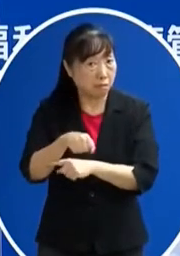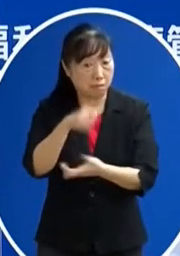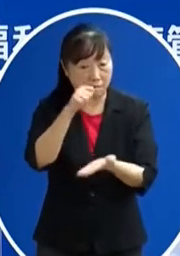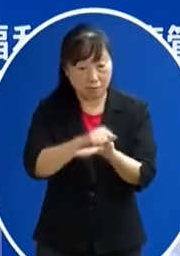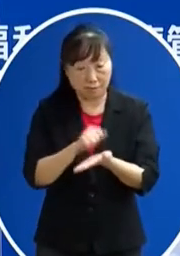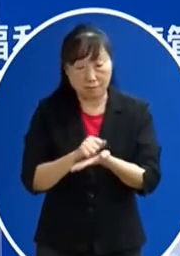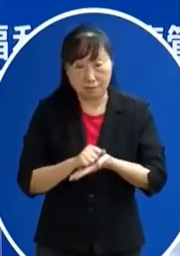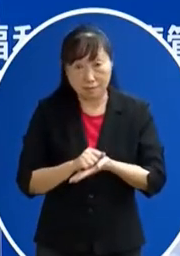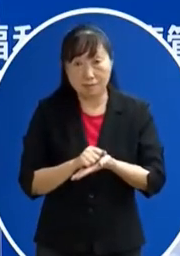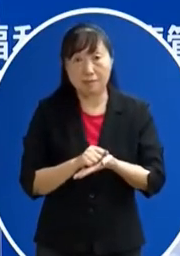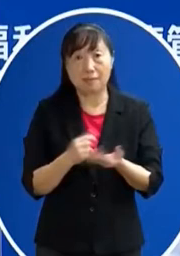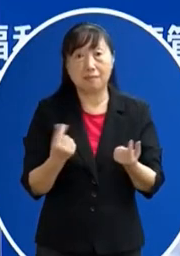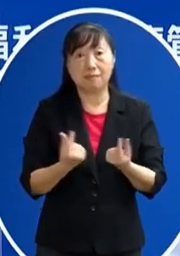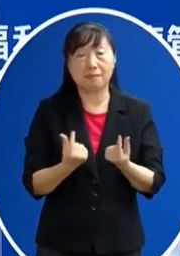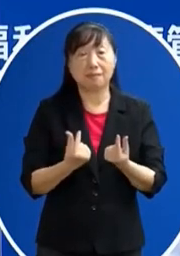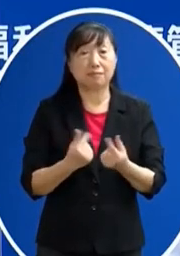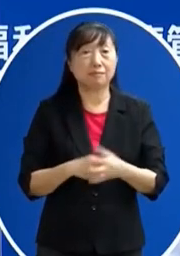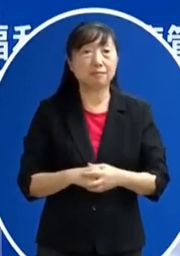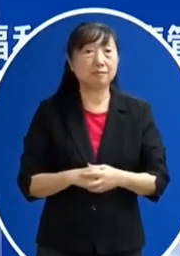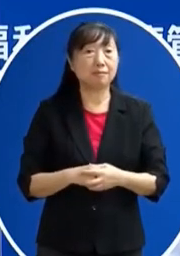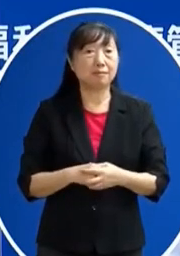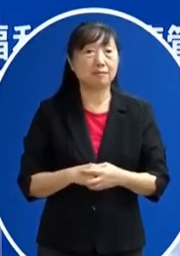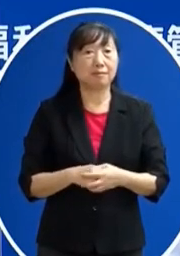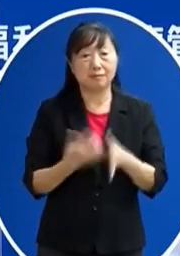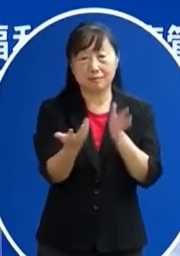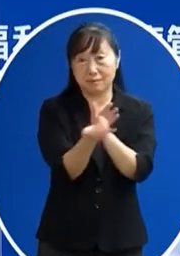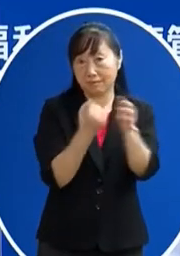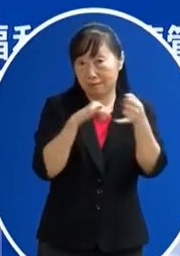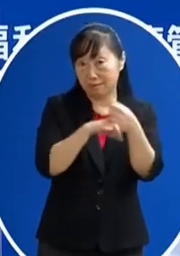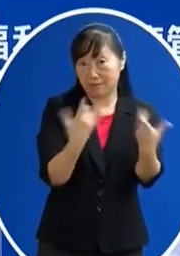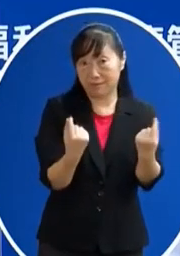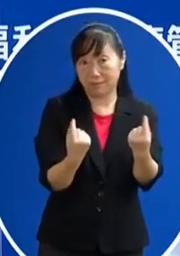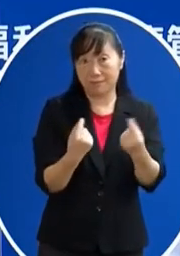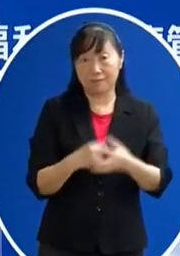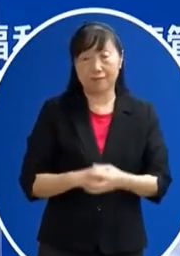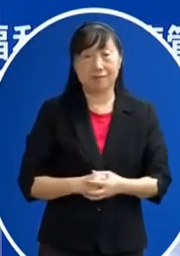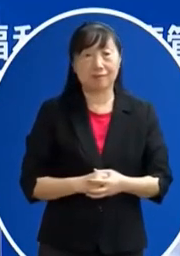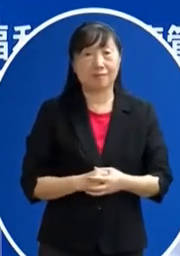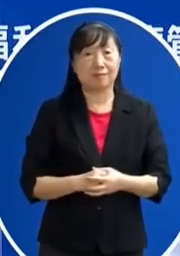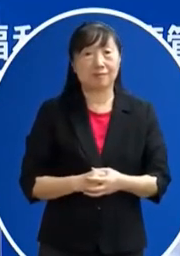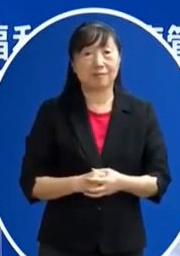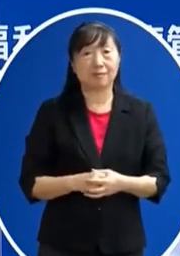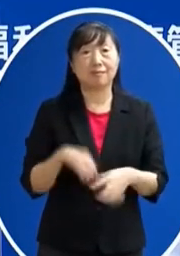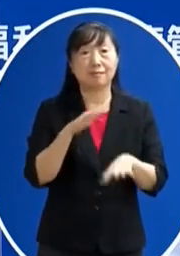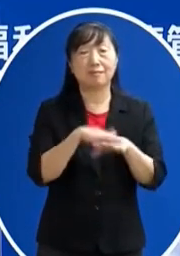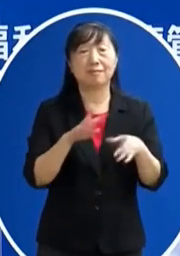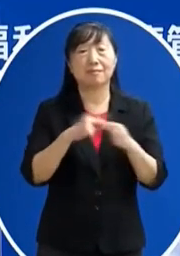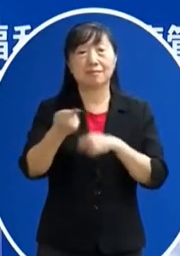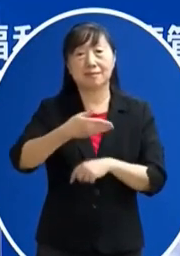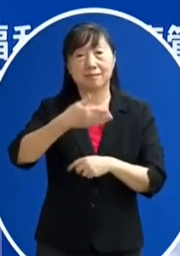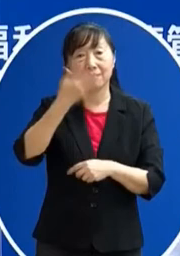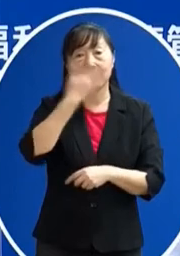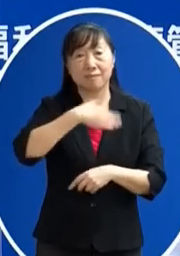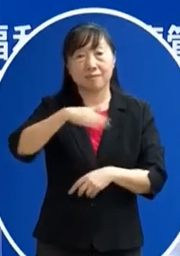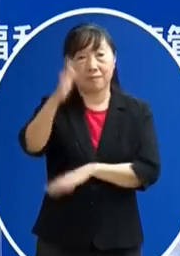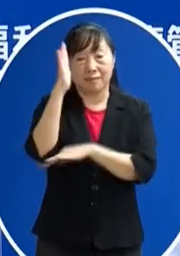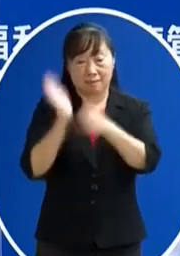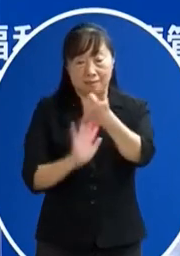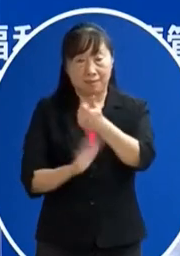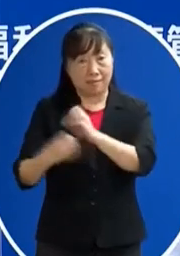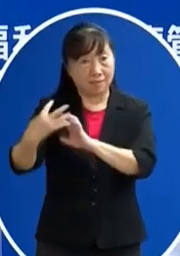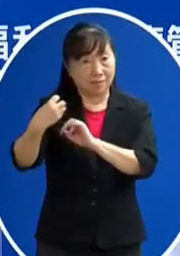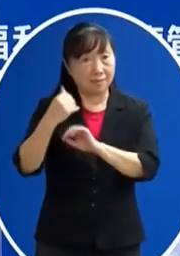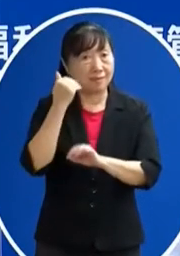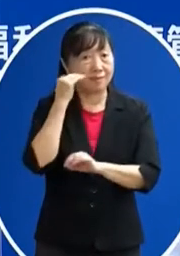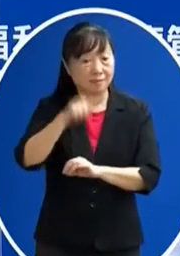就是相关的那个预约也好。那不过我们会跟唐政委这边商量，好，在这一